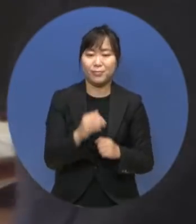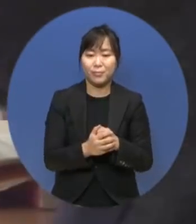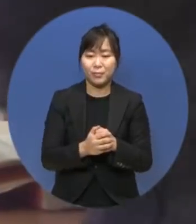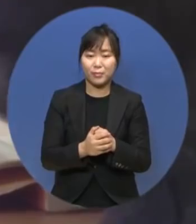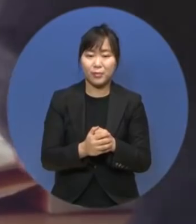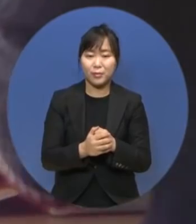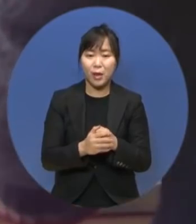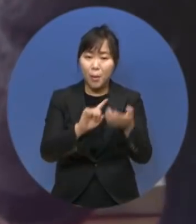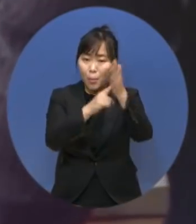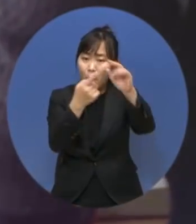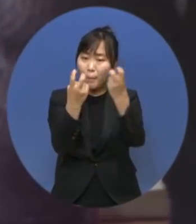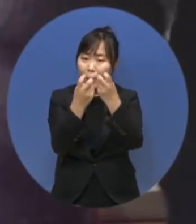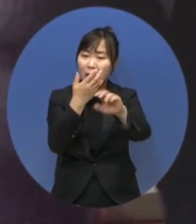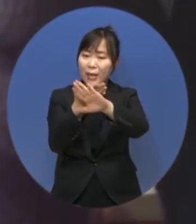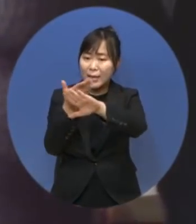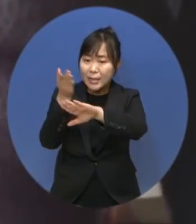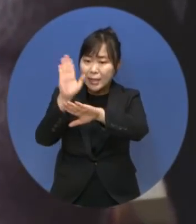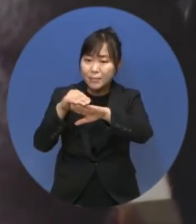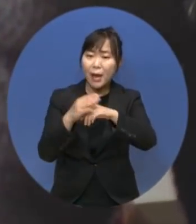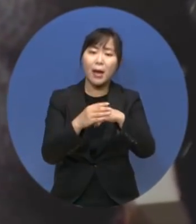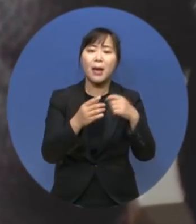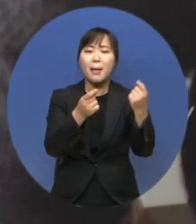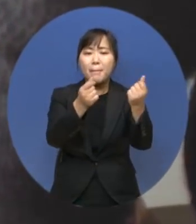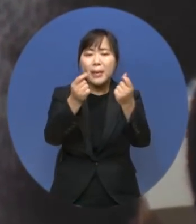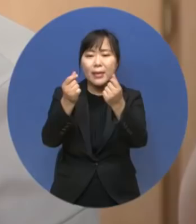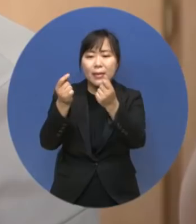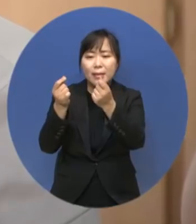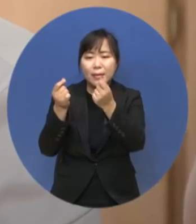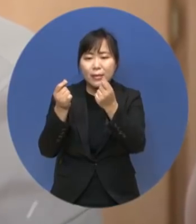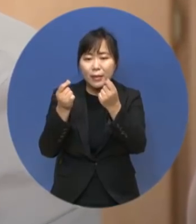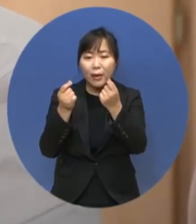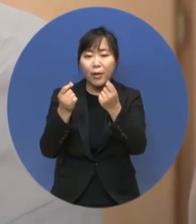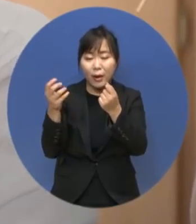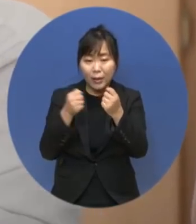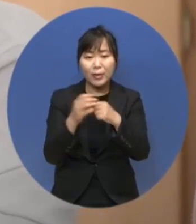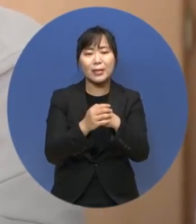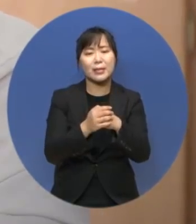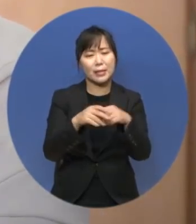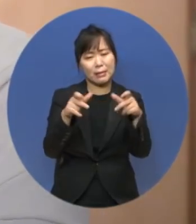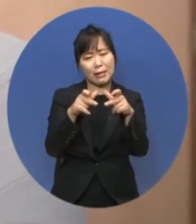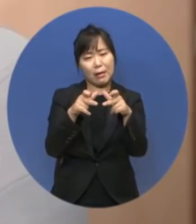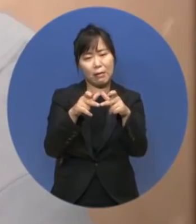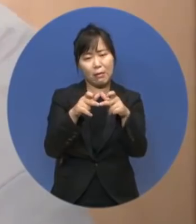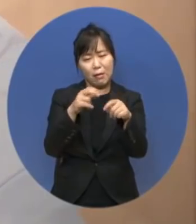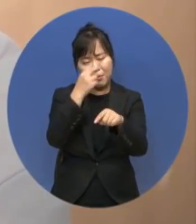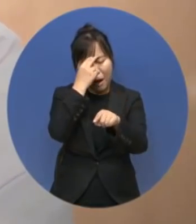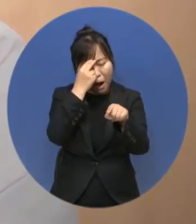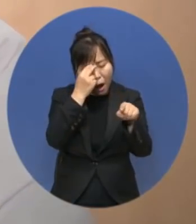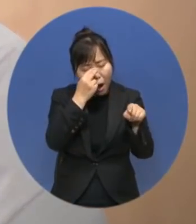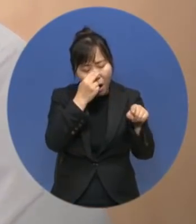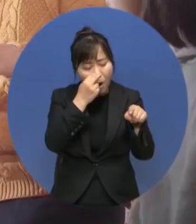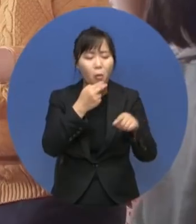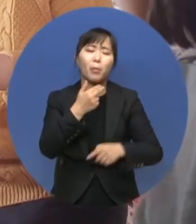표현은 다르지만 가장 근사한 내일을 꿈꾸는 이들에게 장애가 걸림돌이 되지